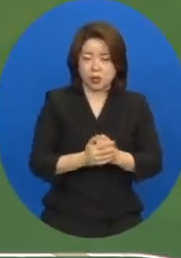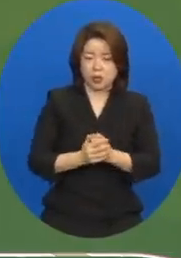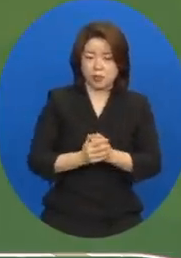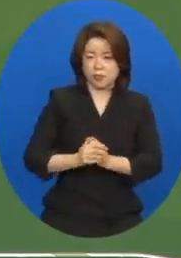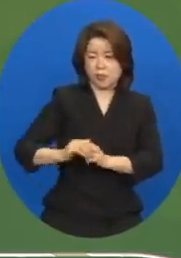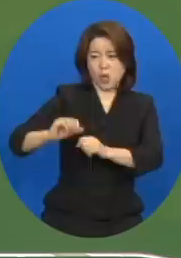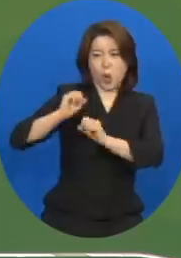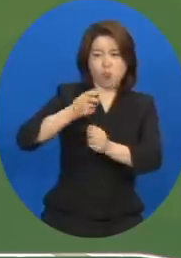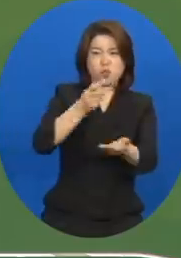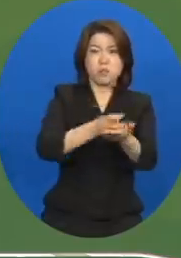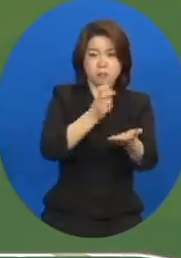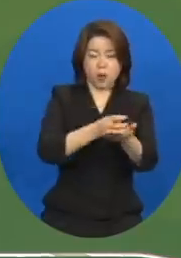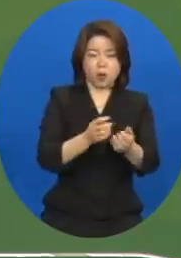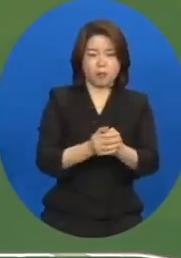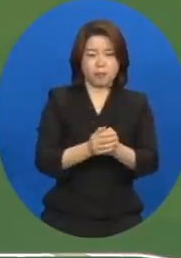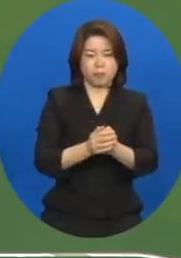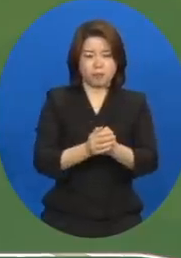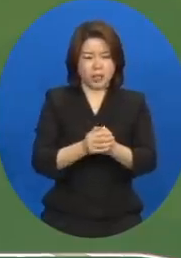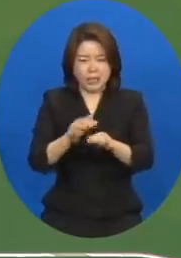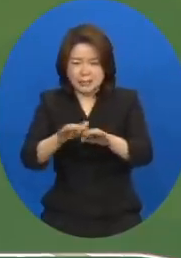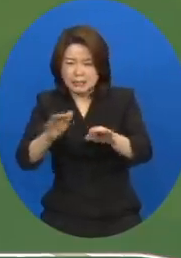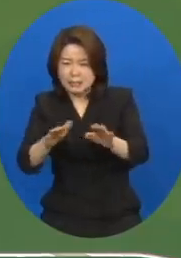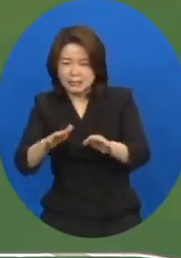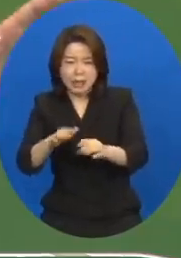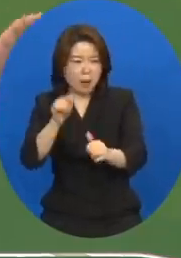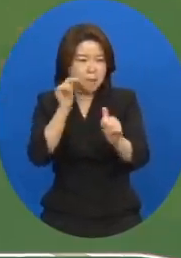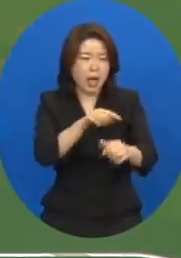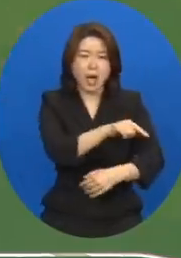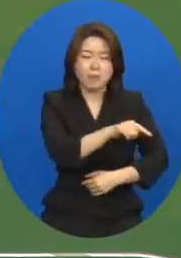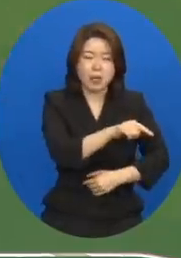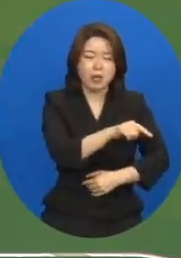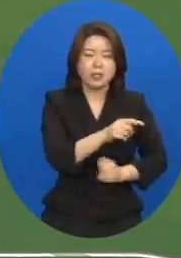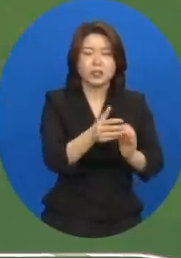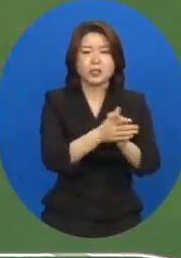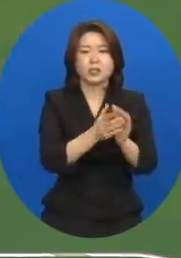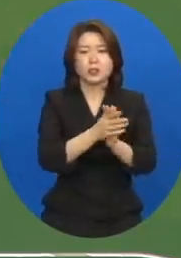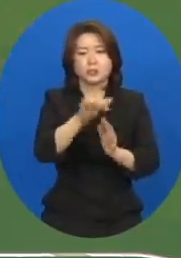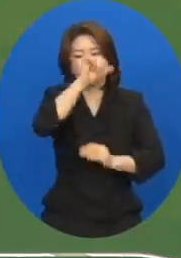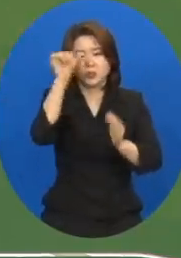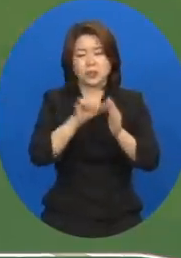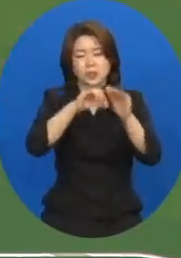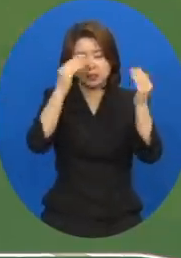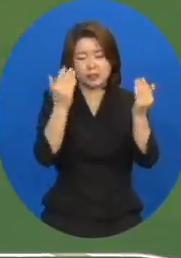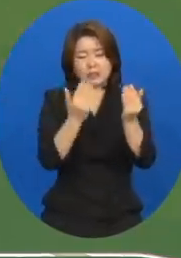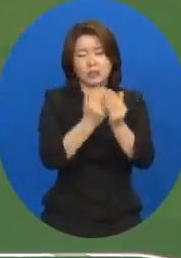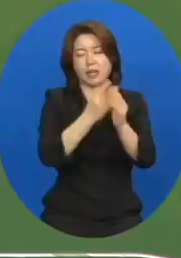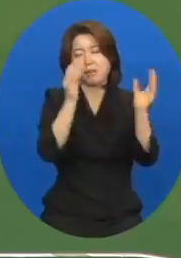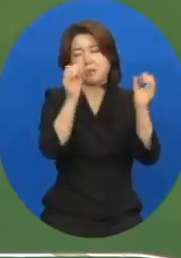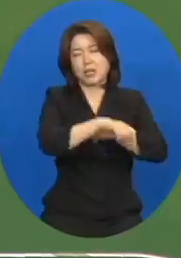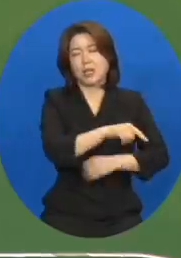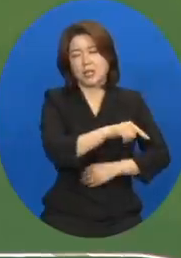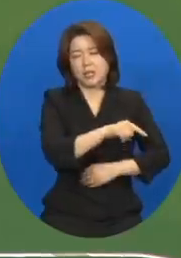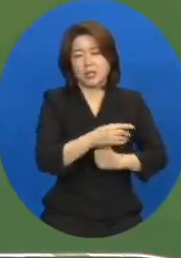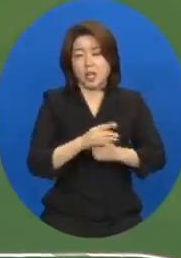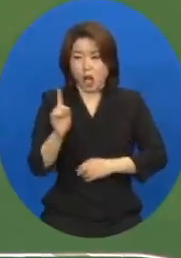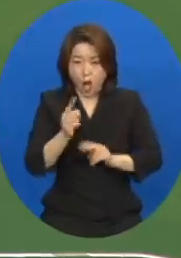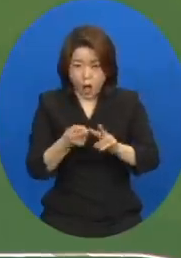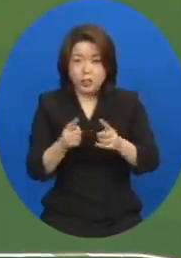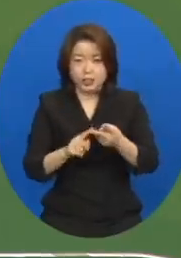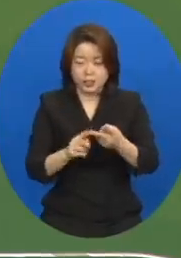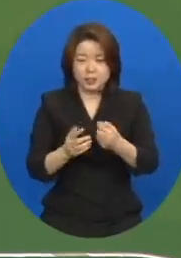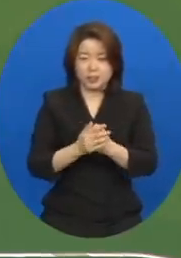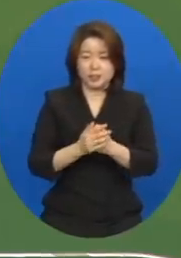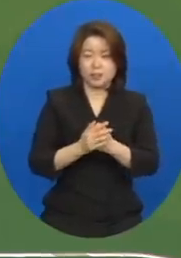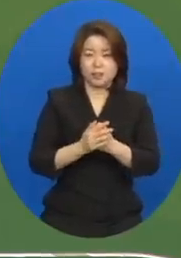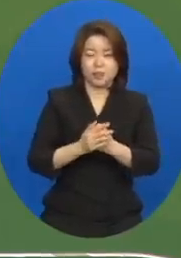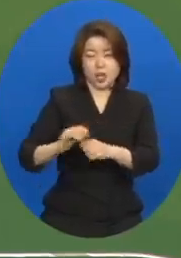군법으로 그냥 처리하면 이 친구의 인생은 다 망가집니다. 어떻든지 하여튼 제대 잘